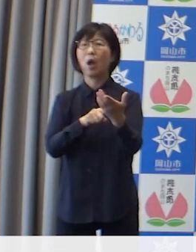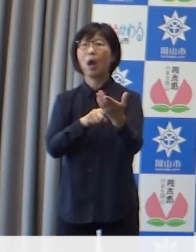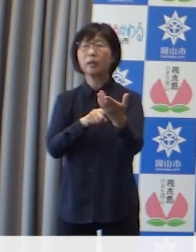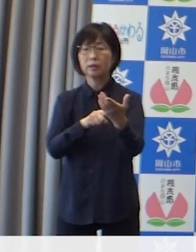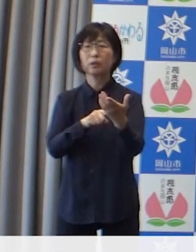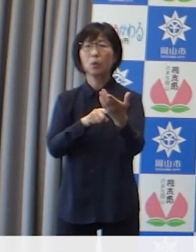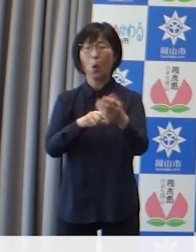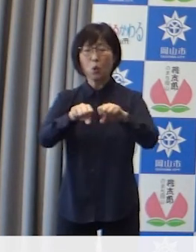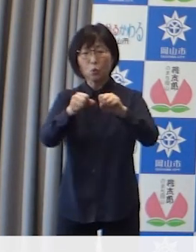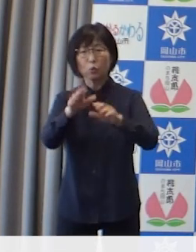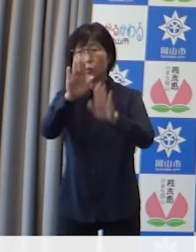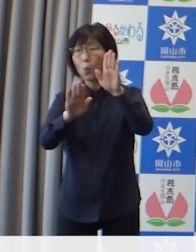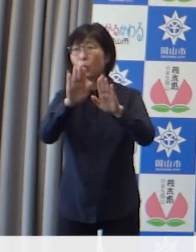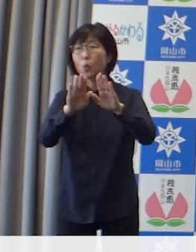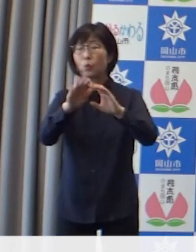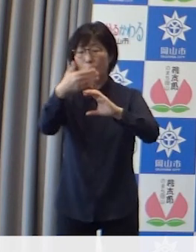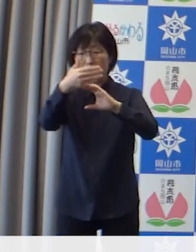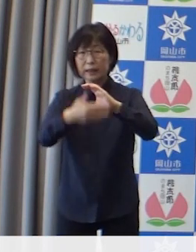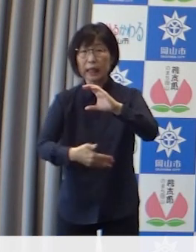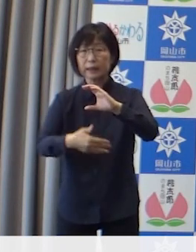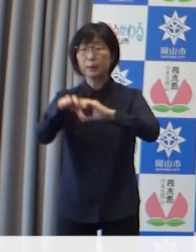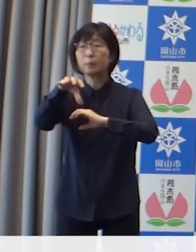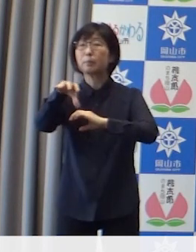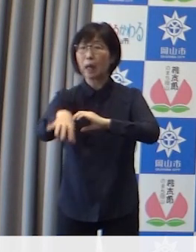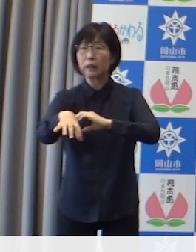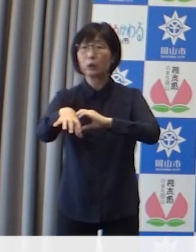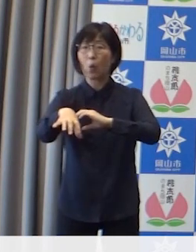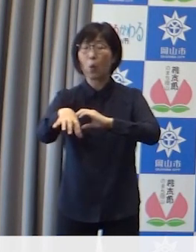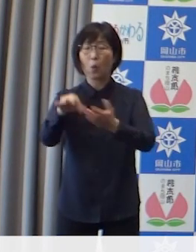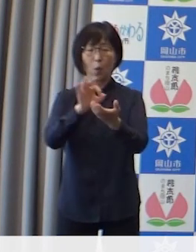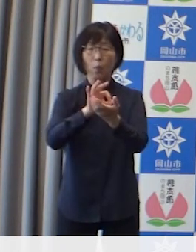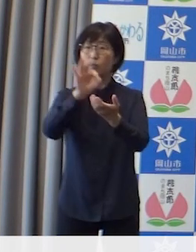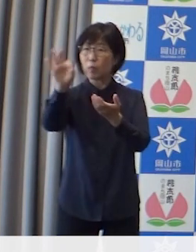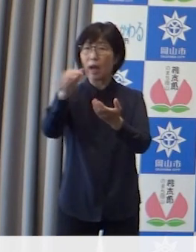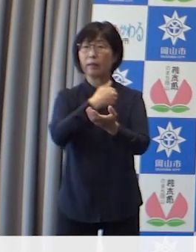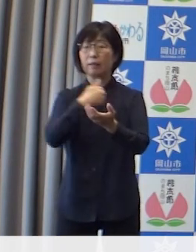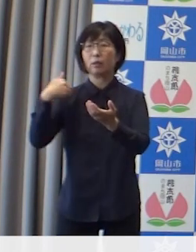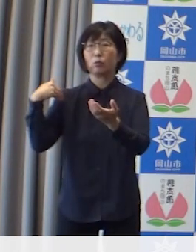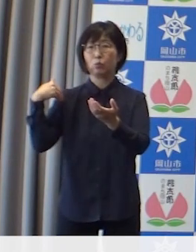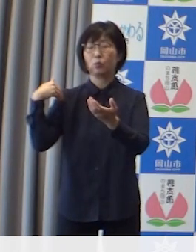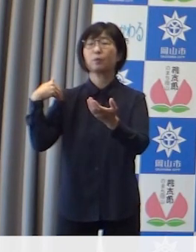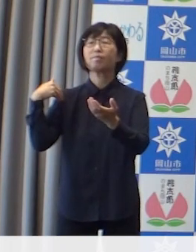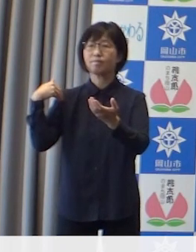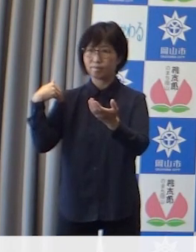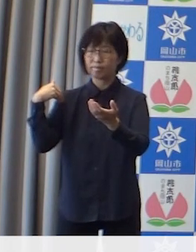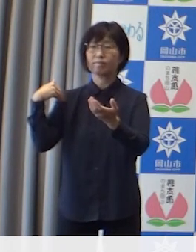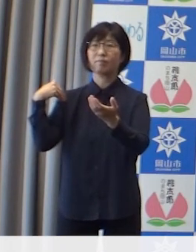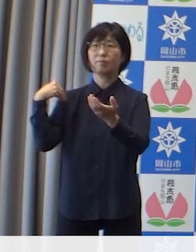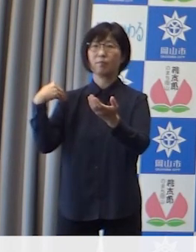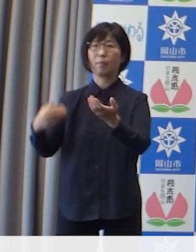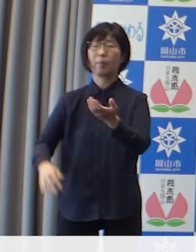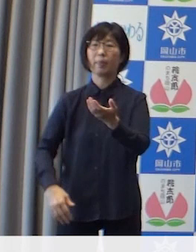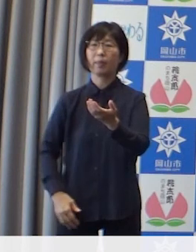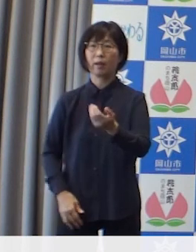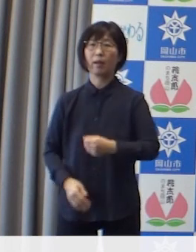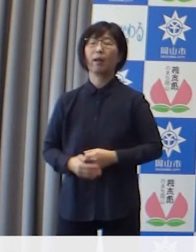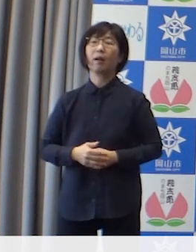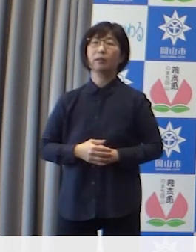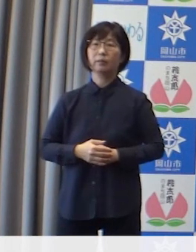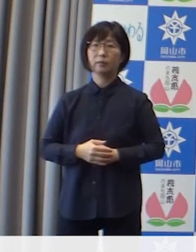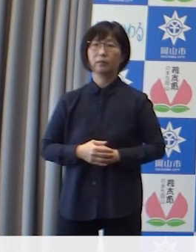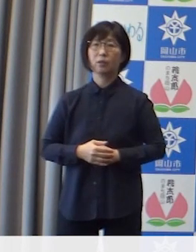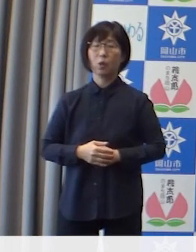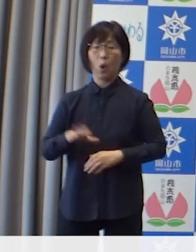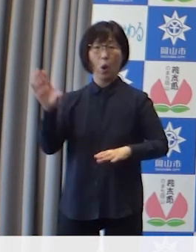写真や位置情報等を容易に発信して通報することが可能になります。